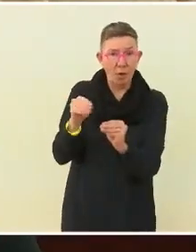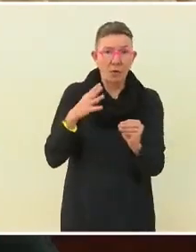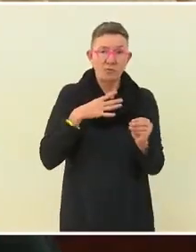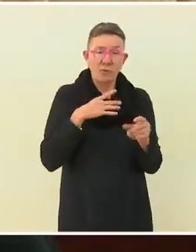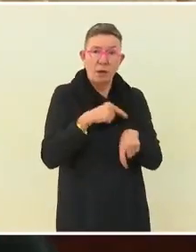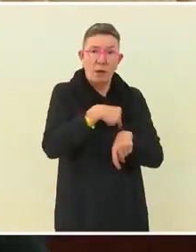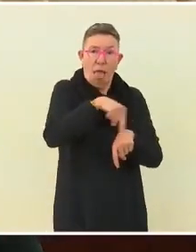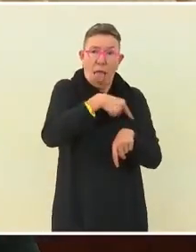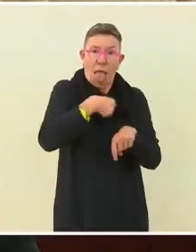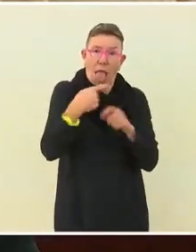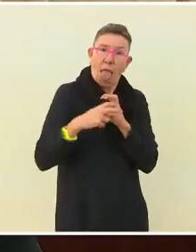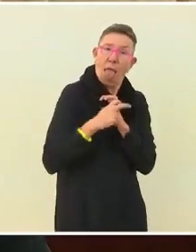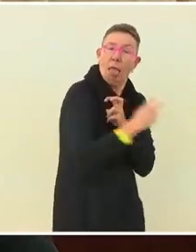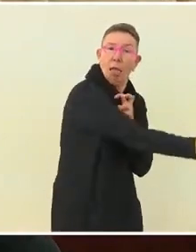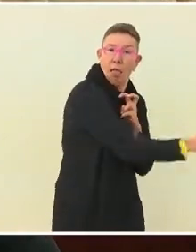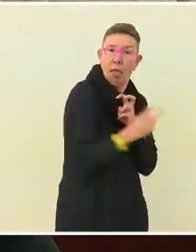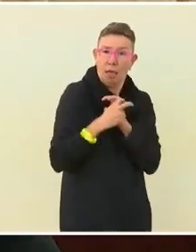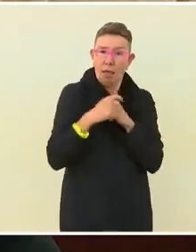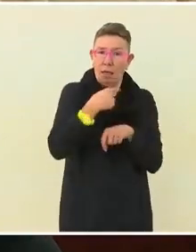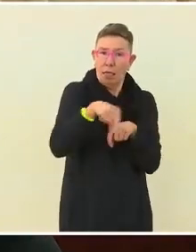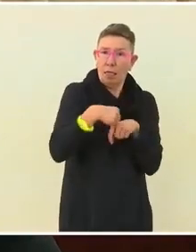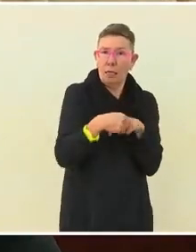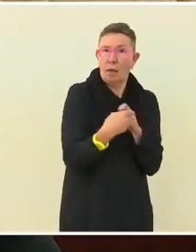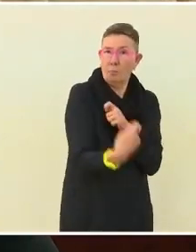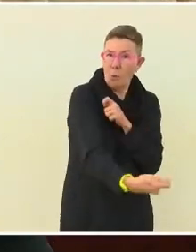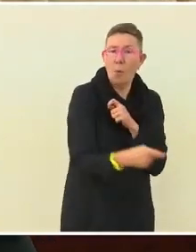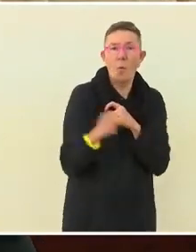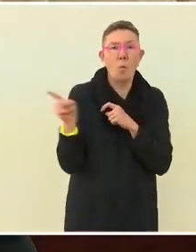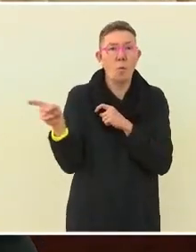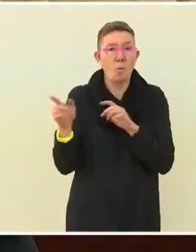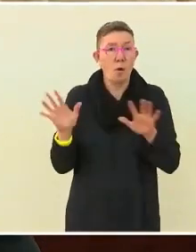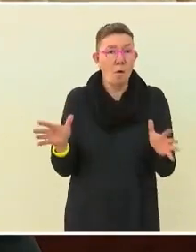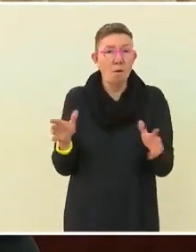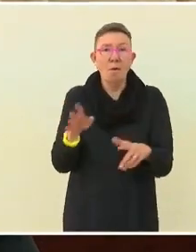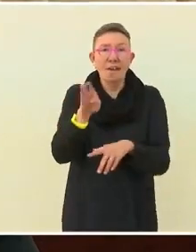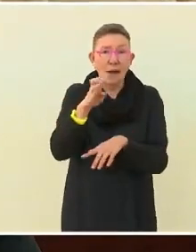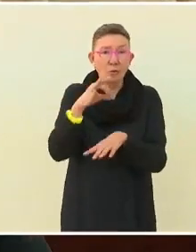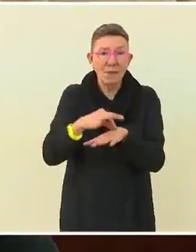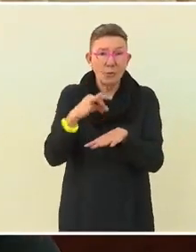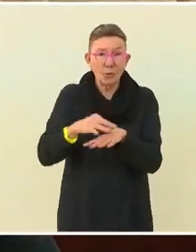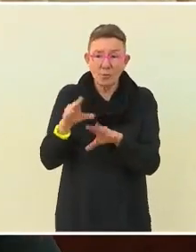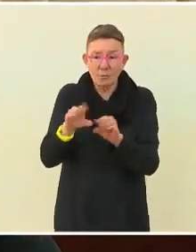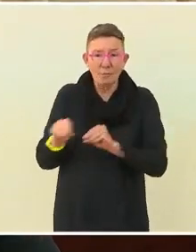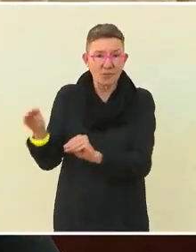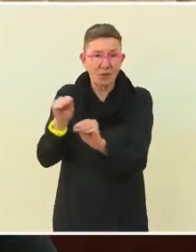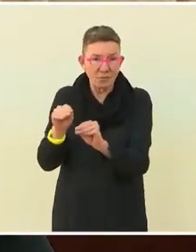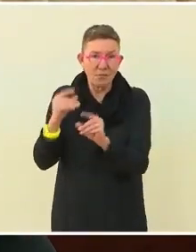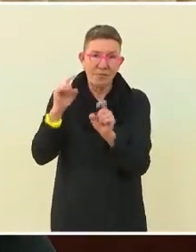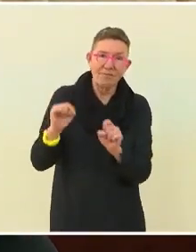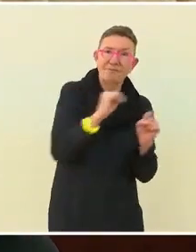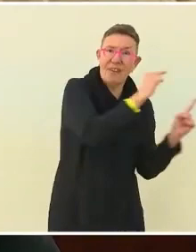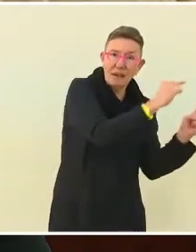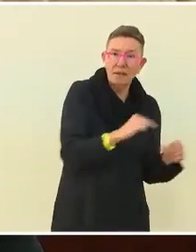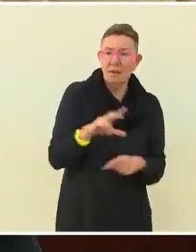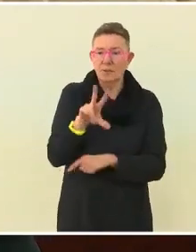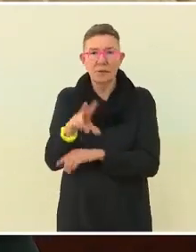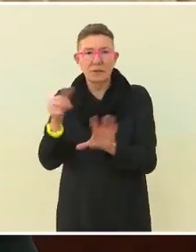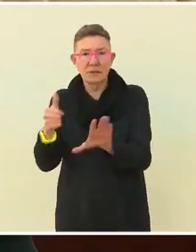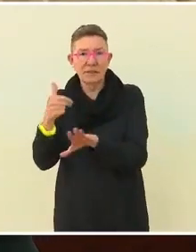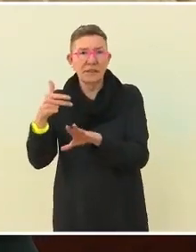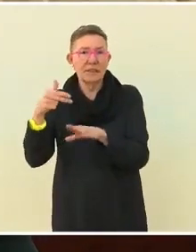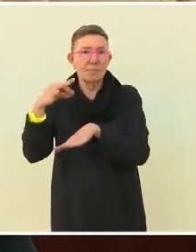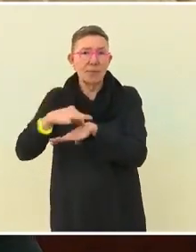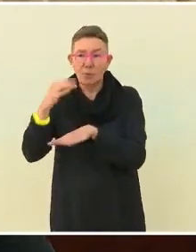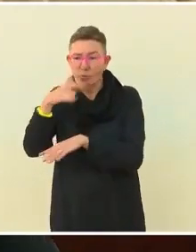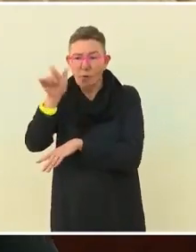trajet de transport en commun rallongés. 40 minutes pour les habitants de Kéréderne, 36 minutes pour les